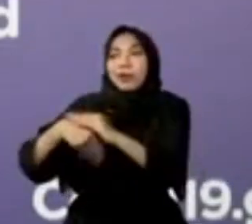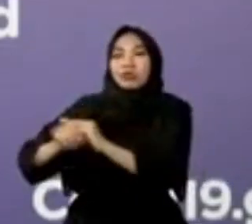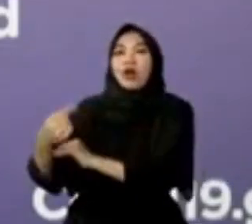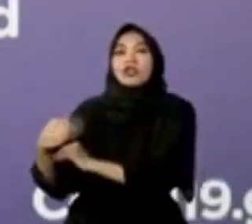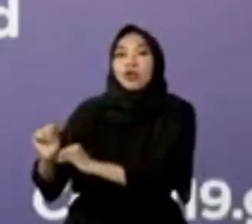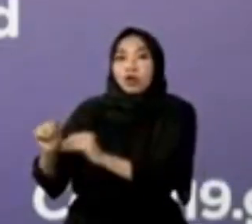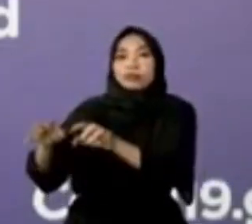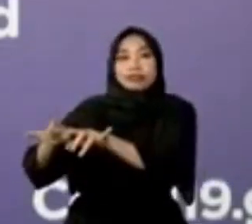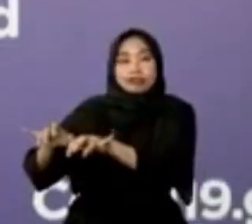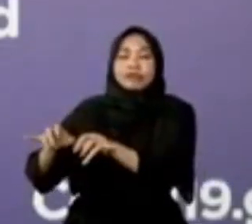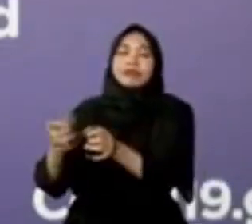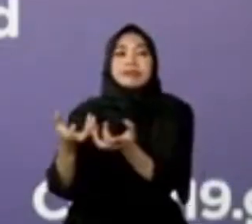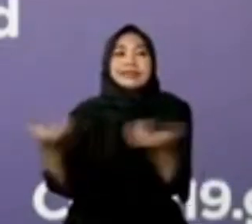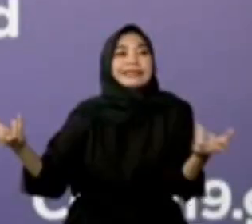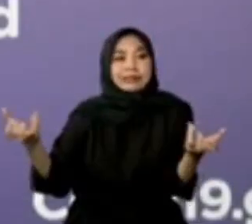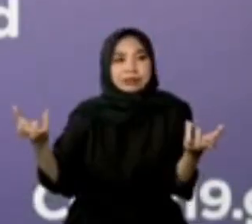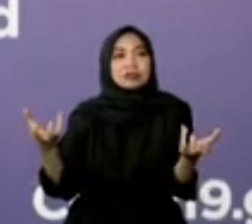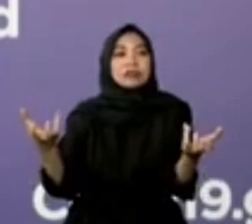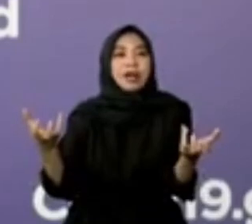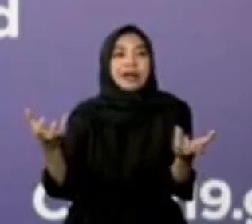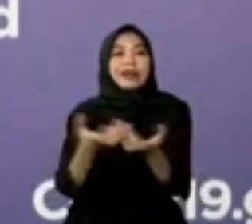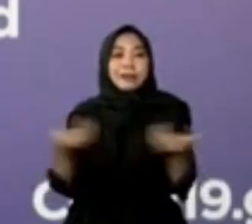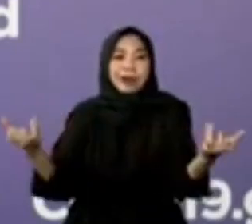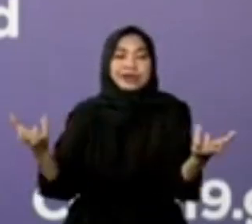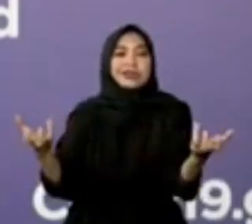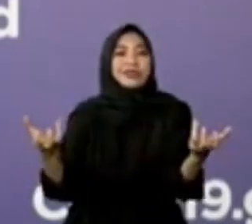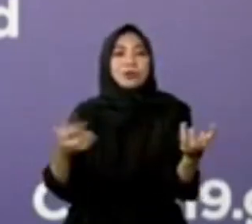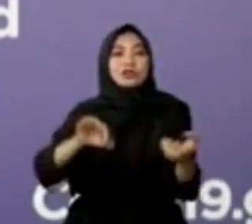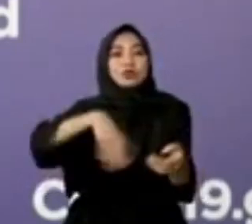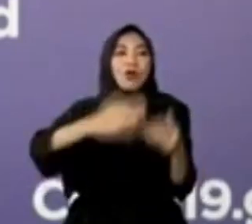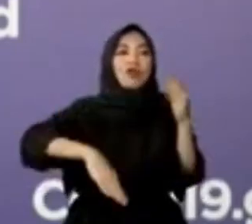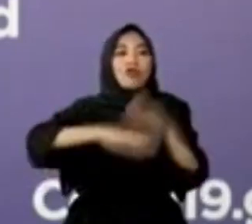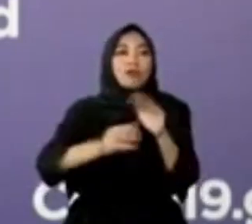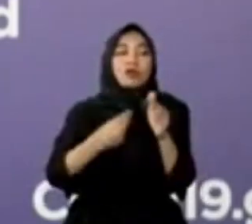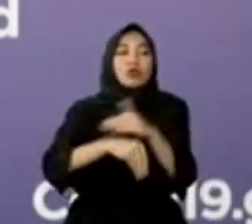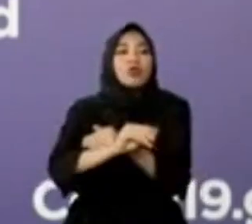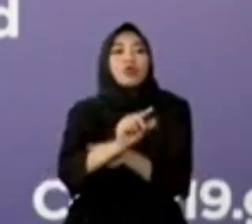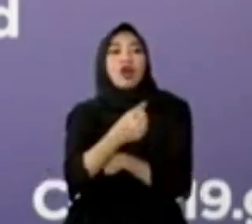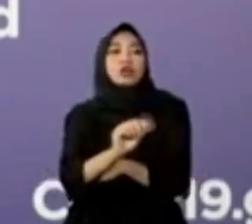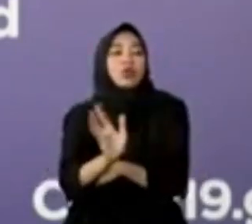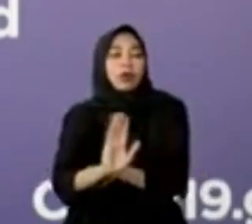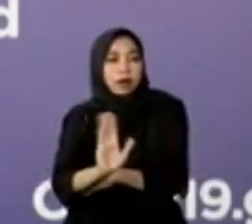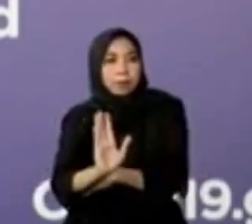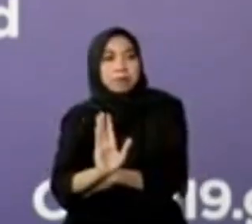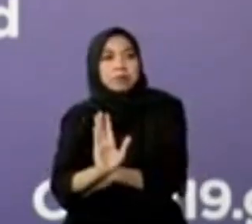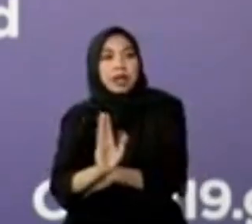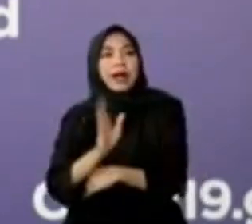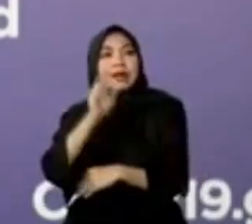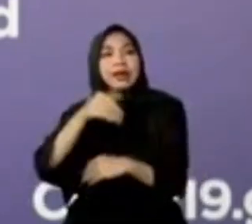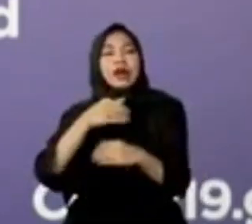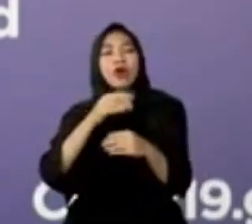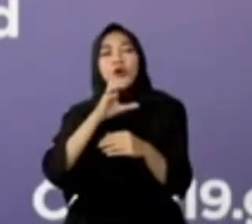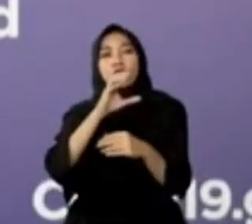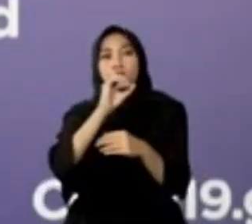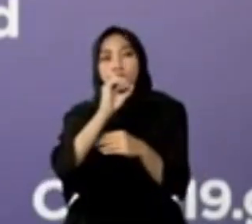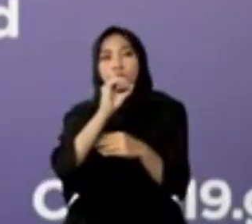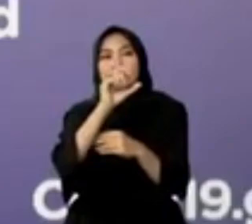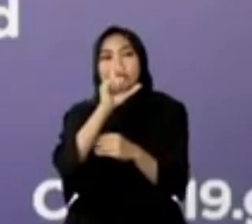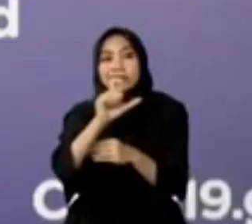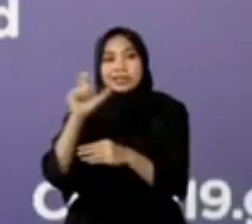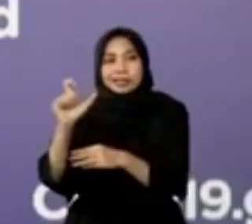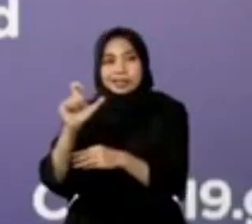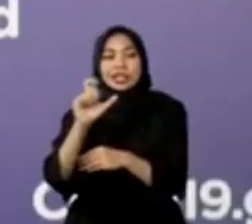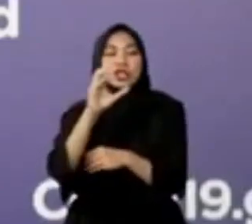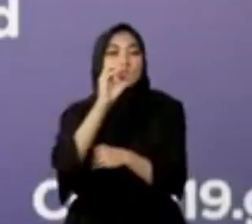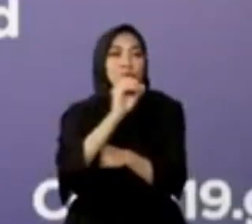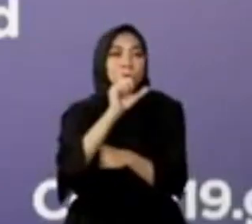presentasinya akan ditentukan dan pemerintah juga akan menggelar operasi justisi, yaitu operasi yang akan